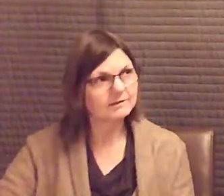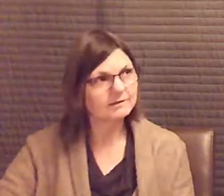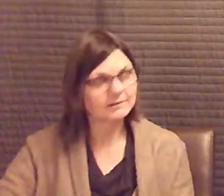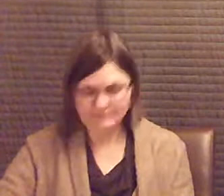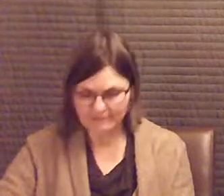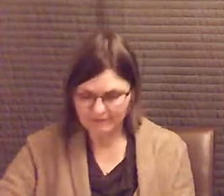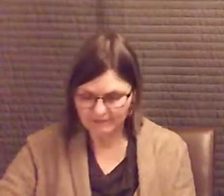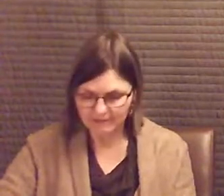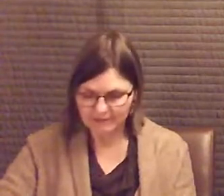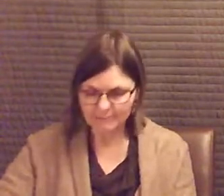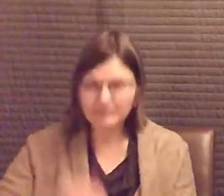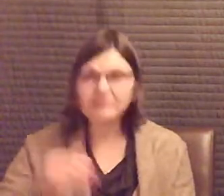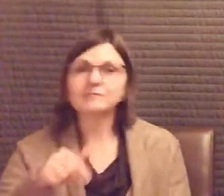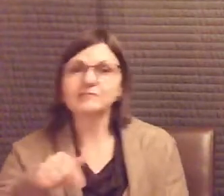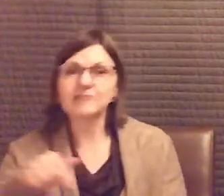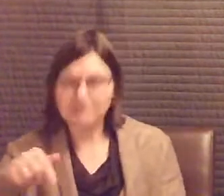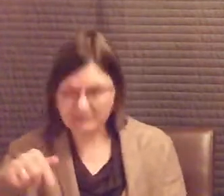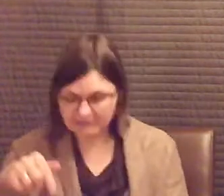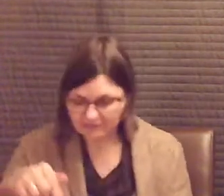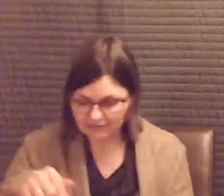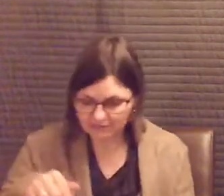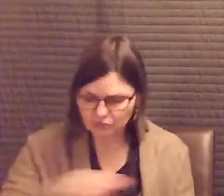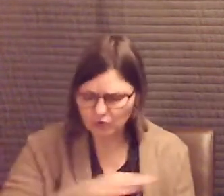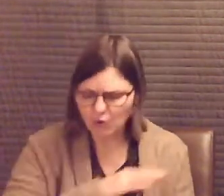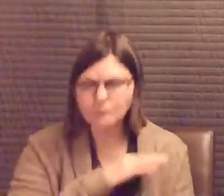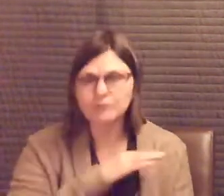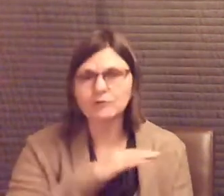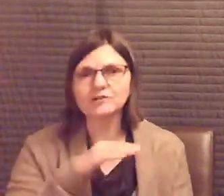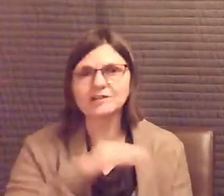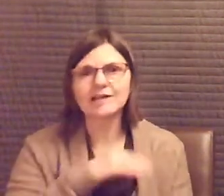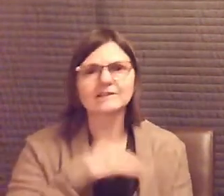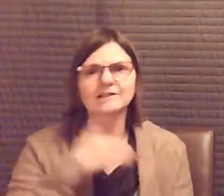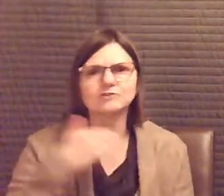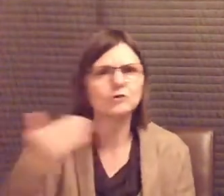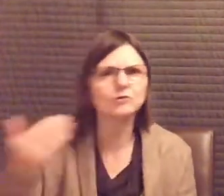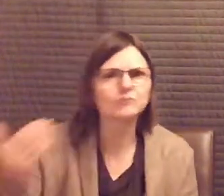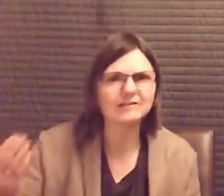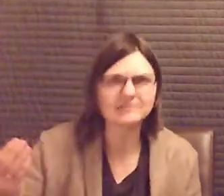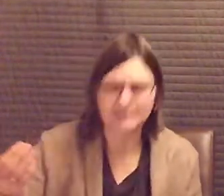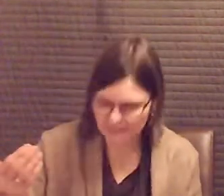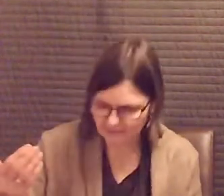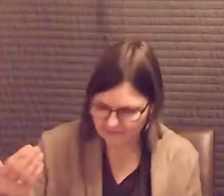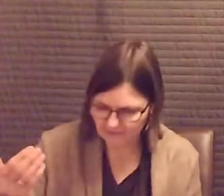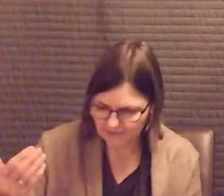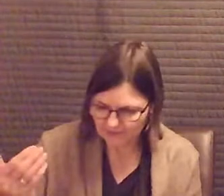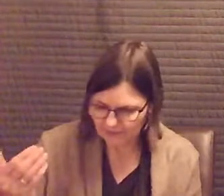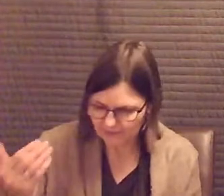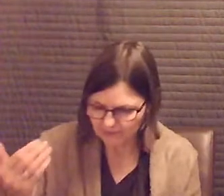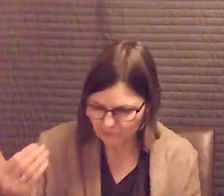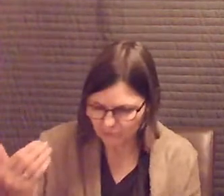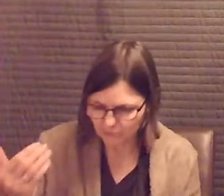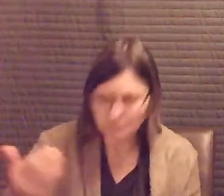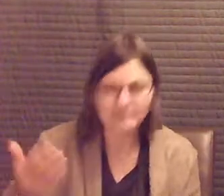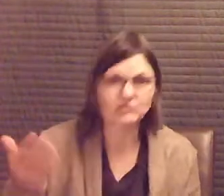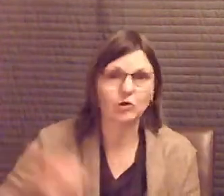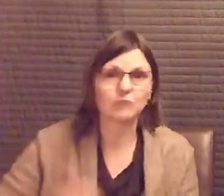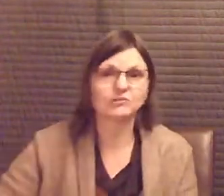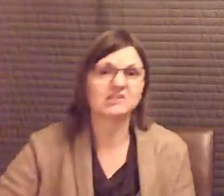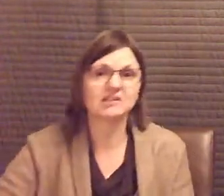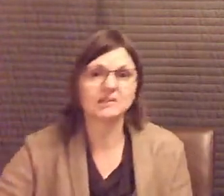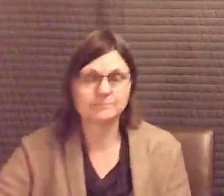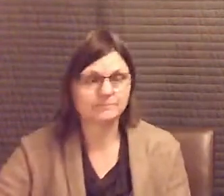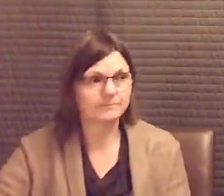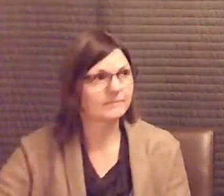deze dus die heb je gezien verzinnen hebben met jezus overwon de gebaande gaat zoveel mensen genezen en zoveel wonderen maar ze